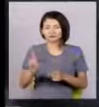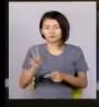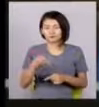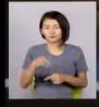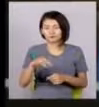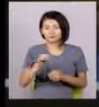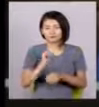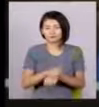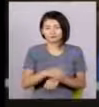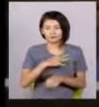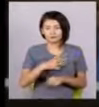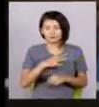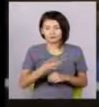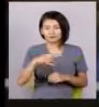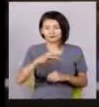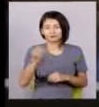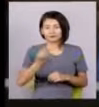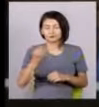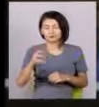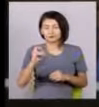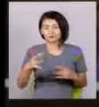тапсырды. Вот Баянауле